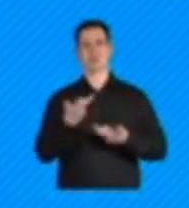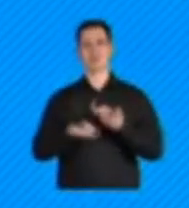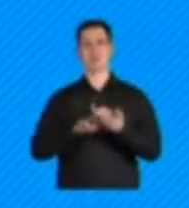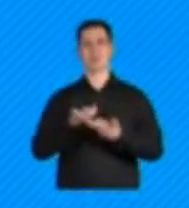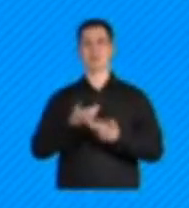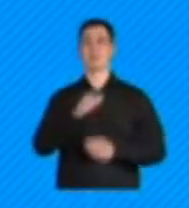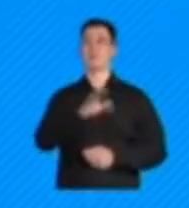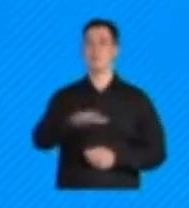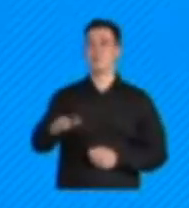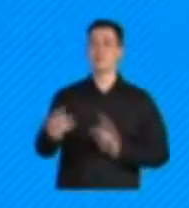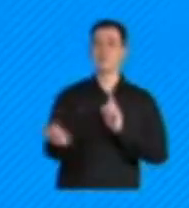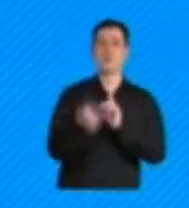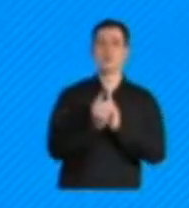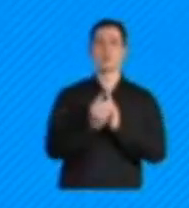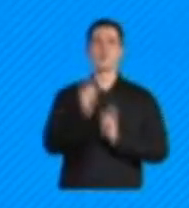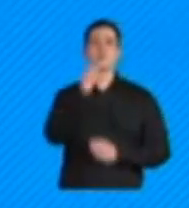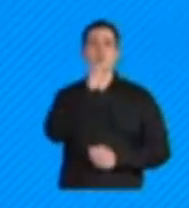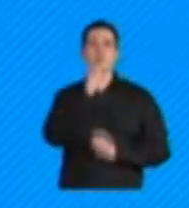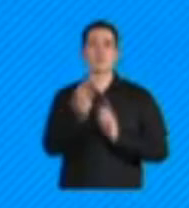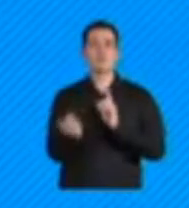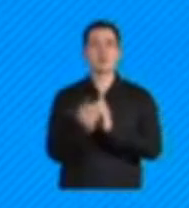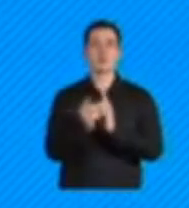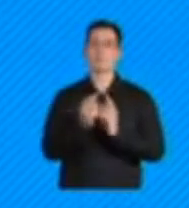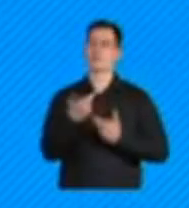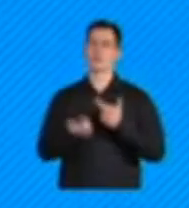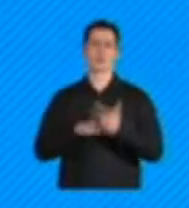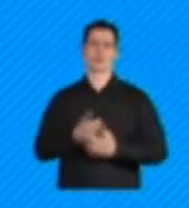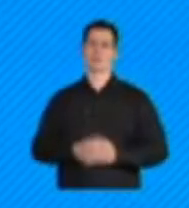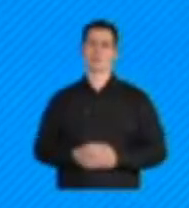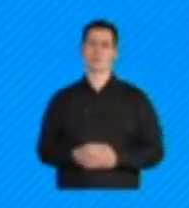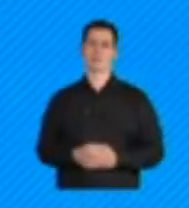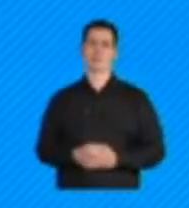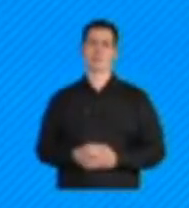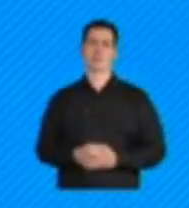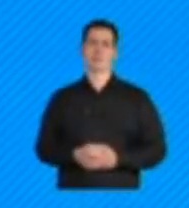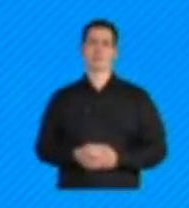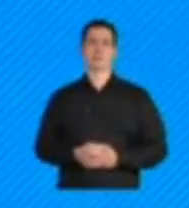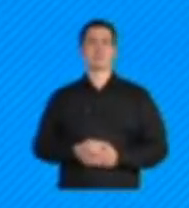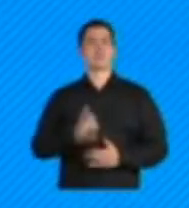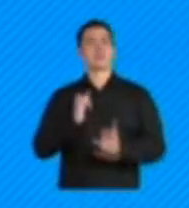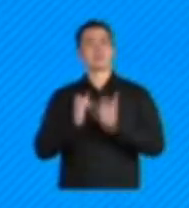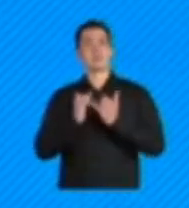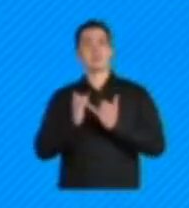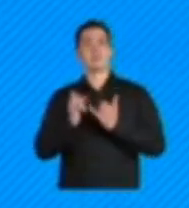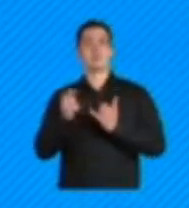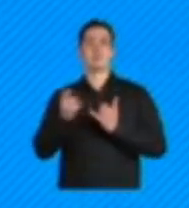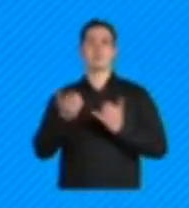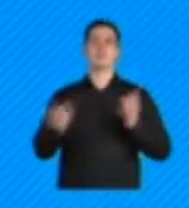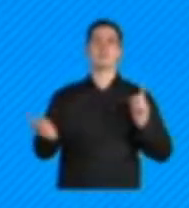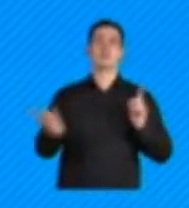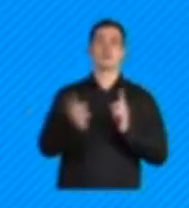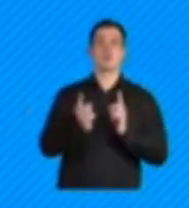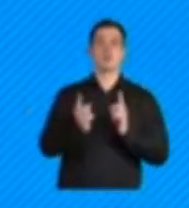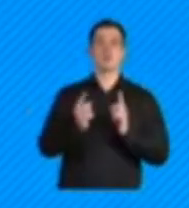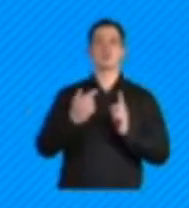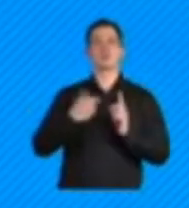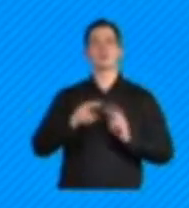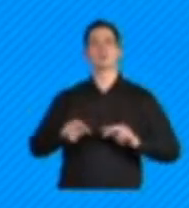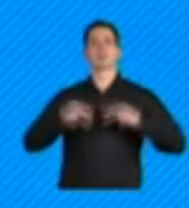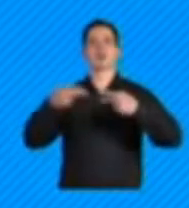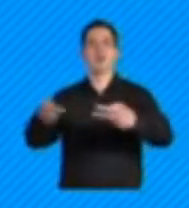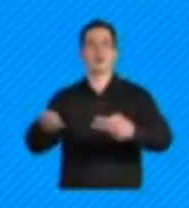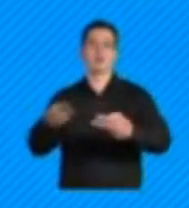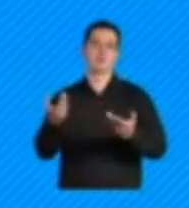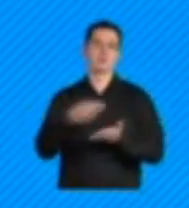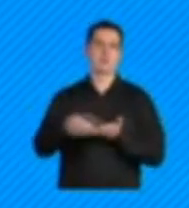Nie spotykać się z dziećmi, z wnukami, z młodzieżą, a jeśli już w tym kontakcie przekazania zakupów czy